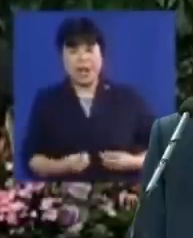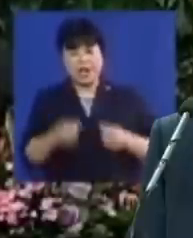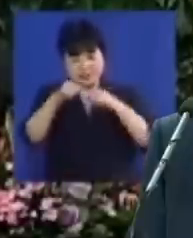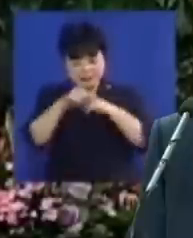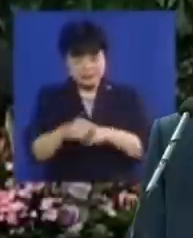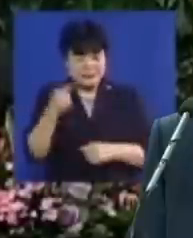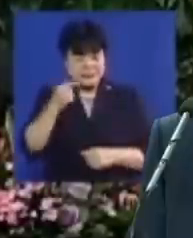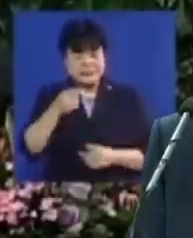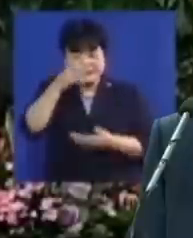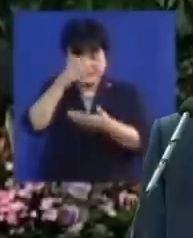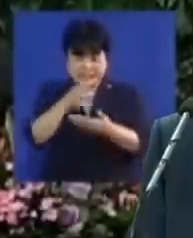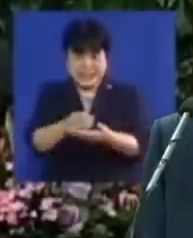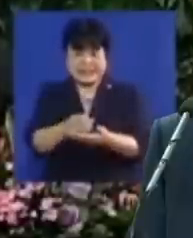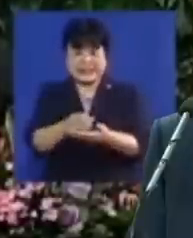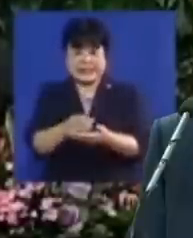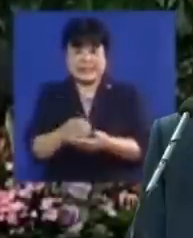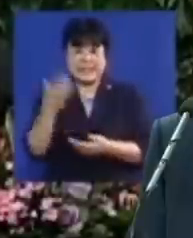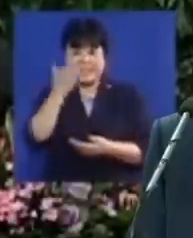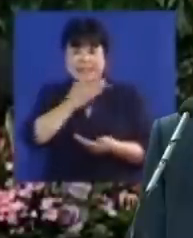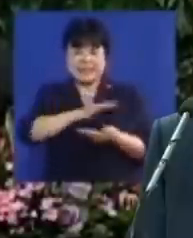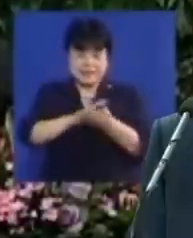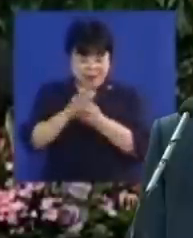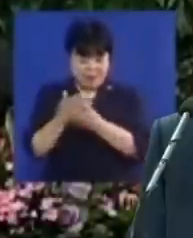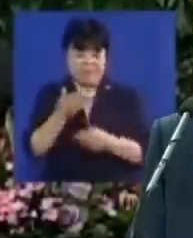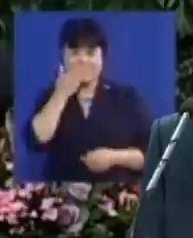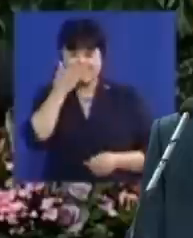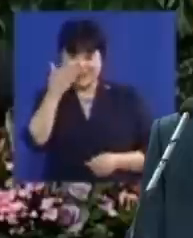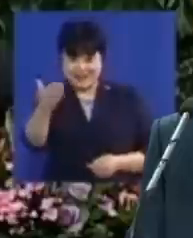좌절의 쓴잔을 버리고